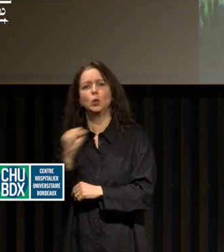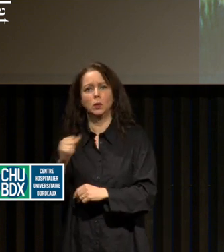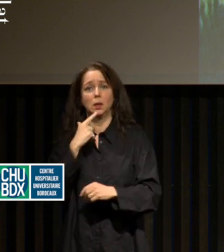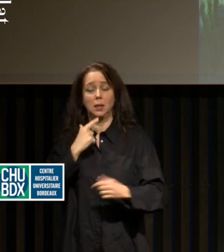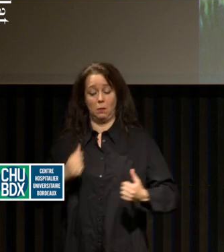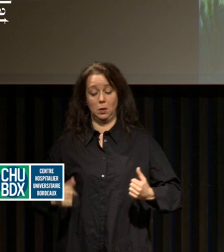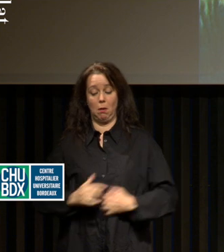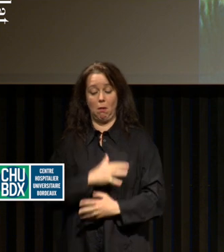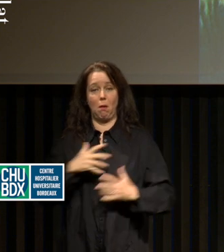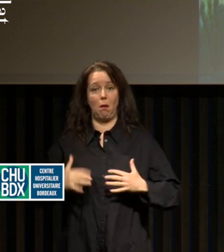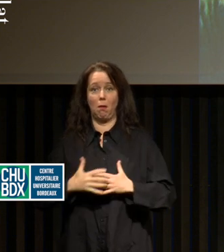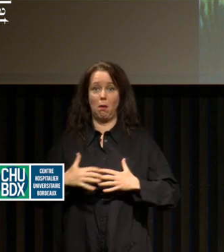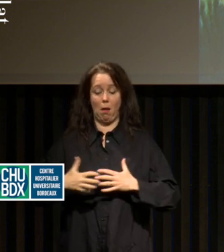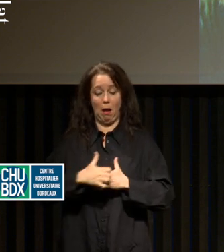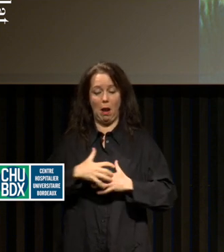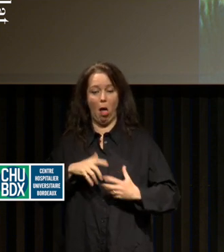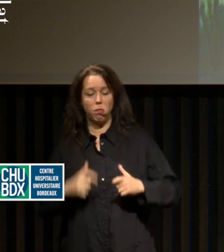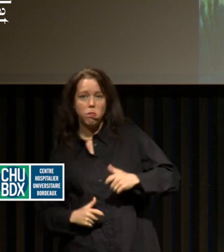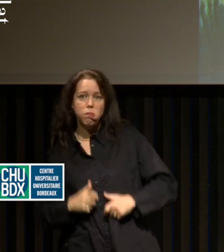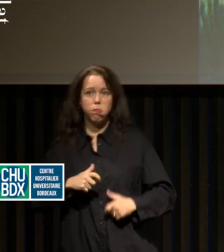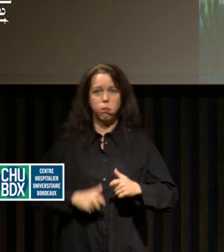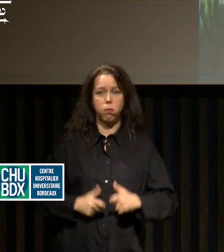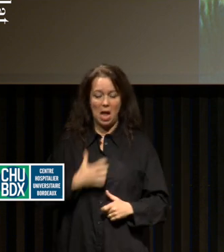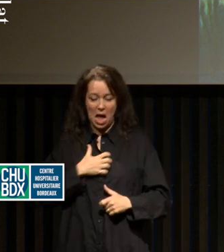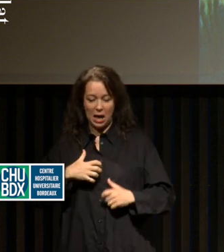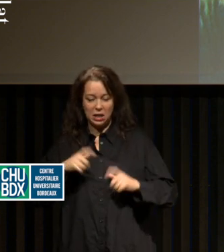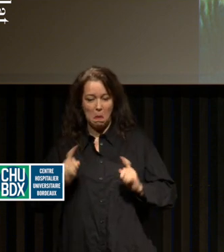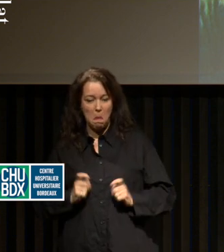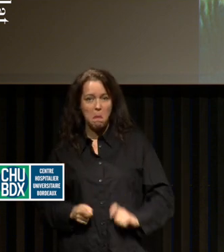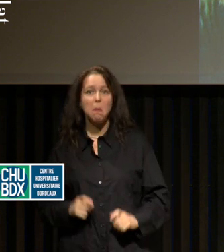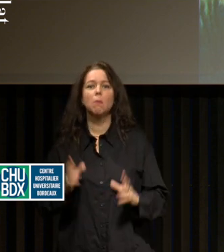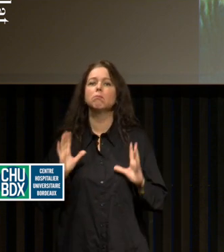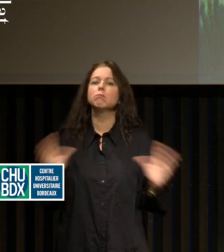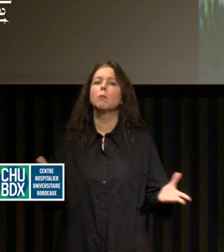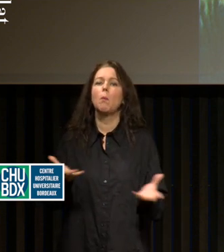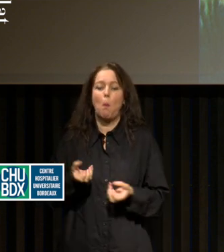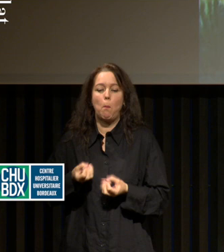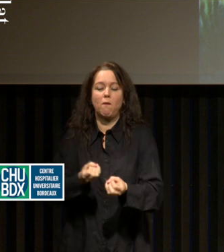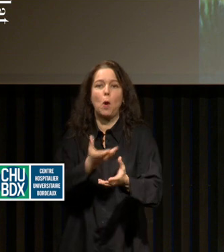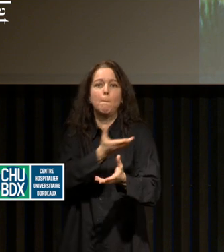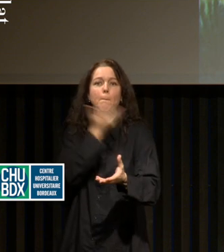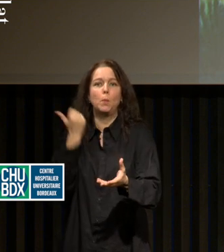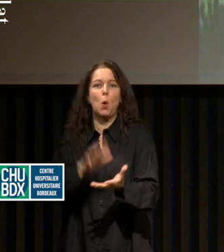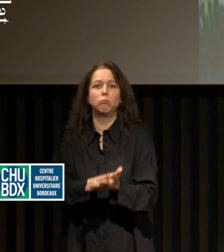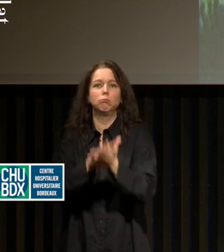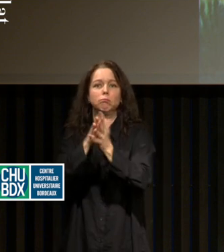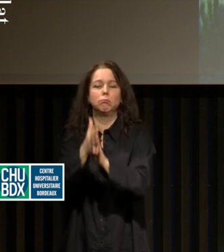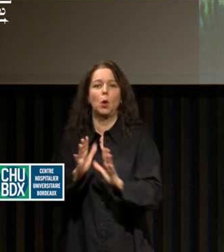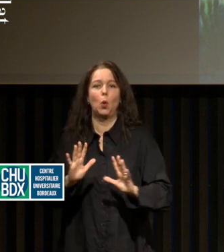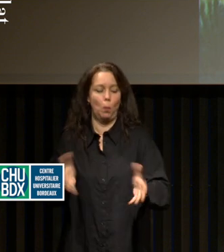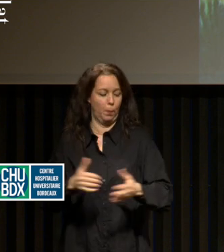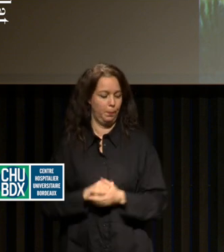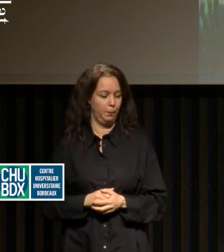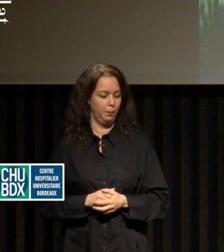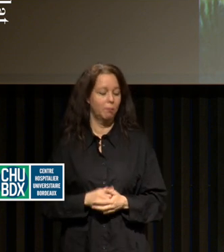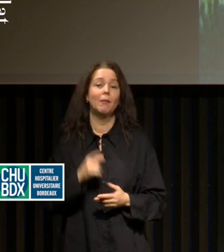elle est déséquilibrée ou elle a perdu de sa richesse. Qu'est-ce qu'on pourrait faire pour qu'elle fonctionne mieux ? Comment corriger la dysbiose? Et là, quand même, j'ai mis une photo